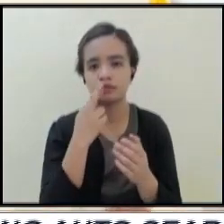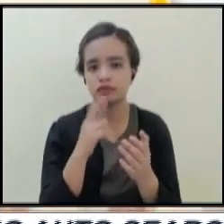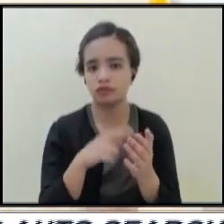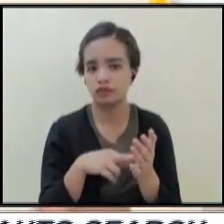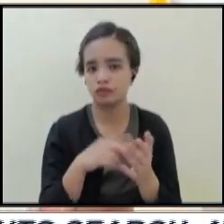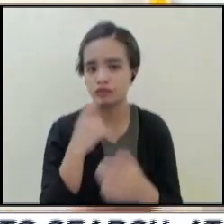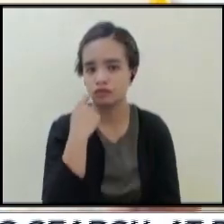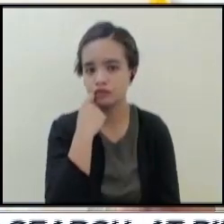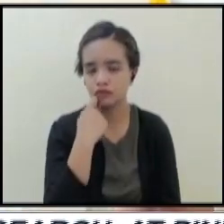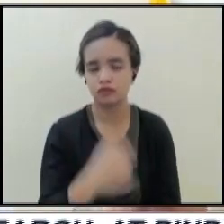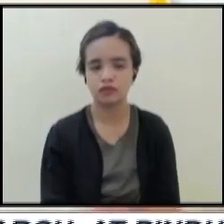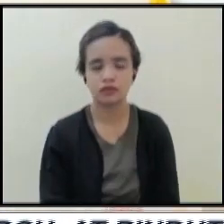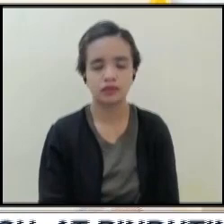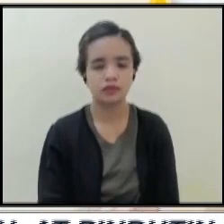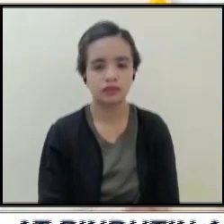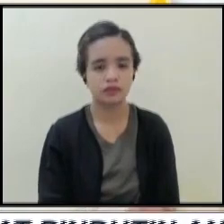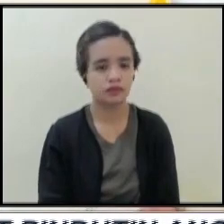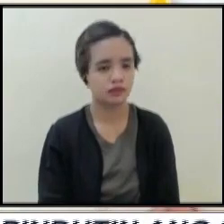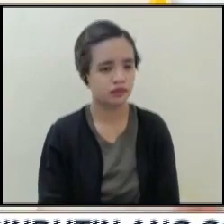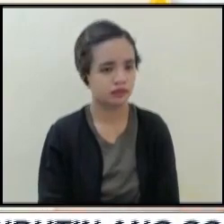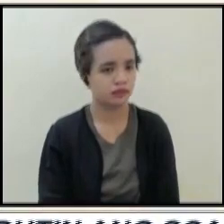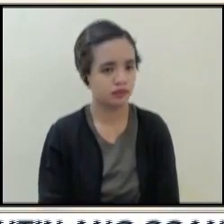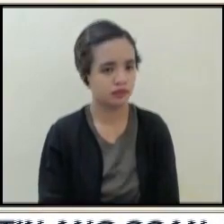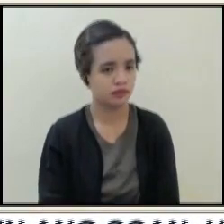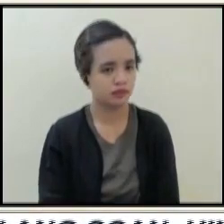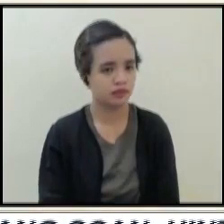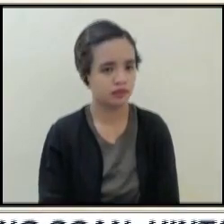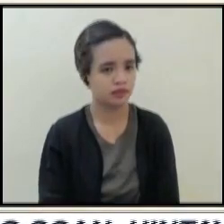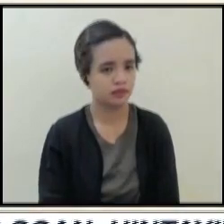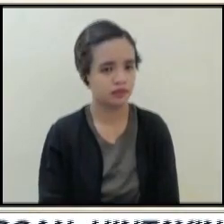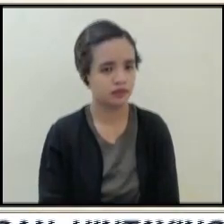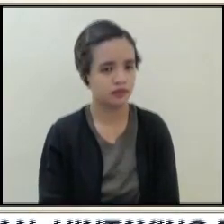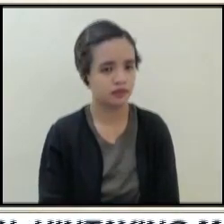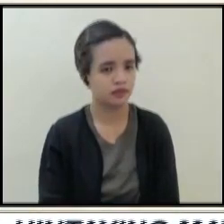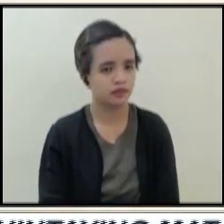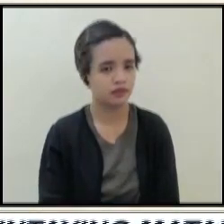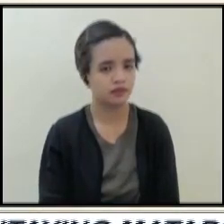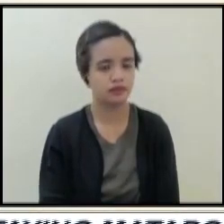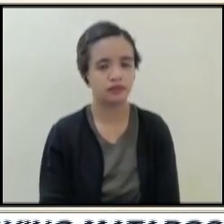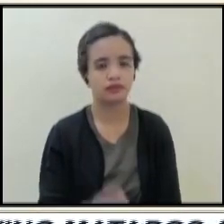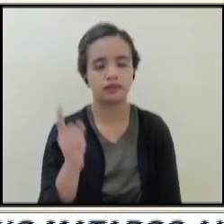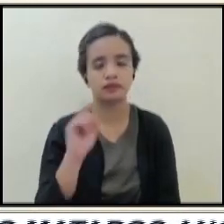ay hindi pa rin ganun kalaki. Yung rice natin,